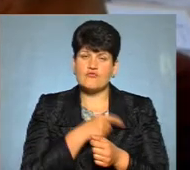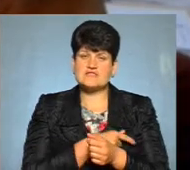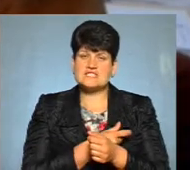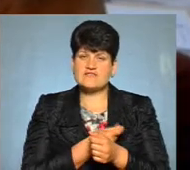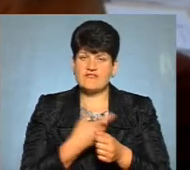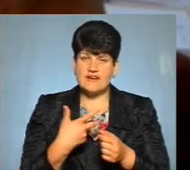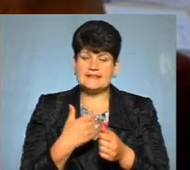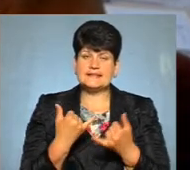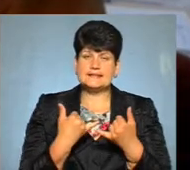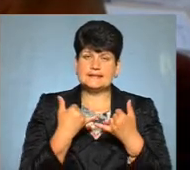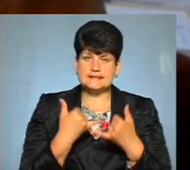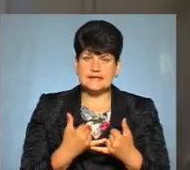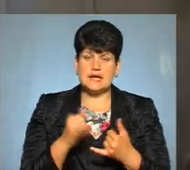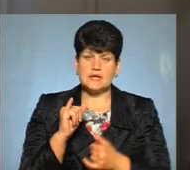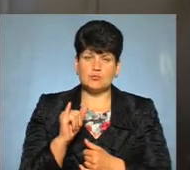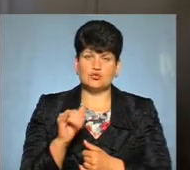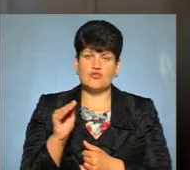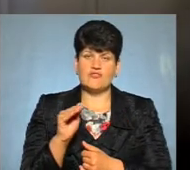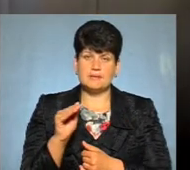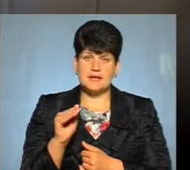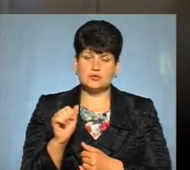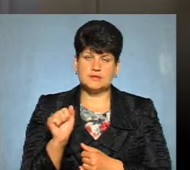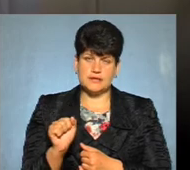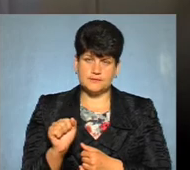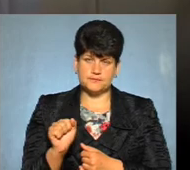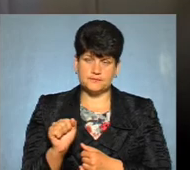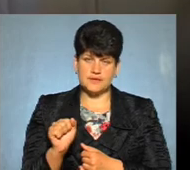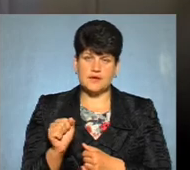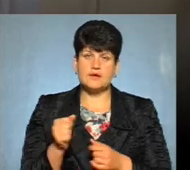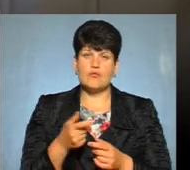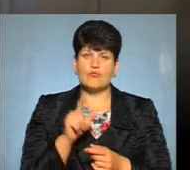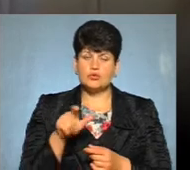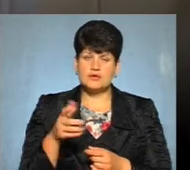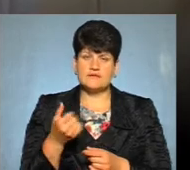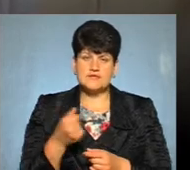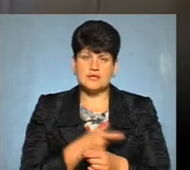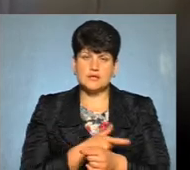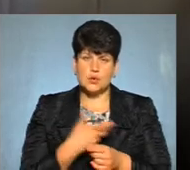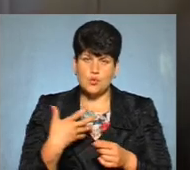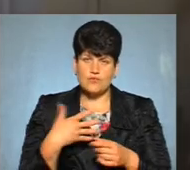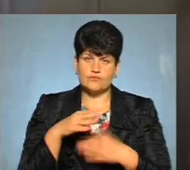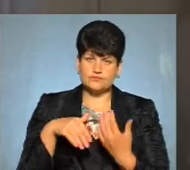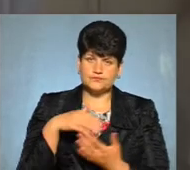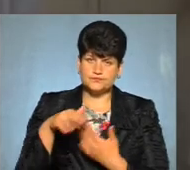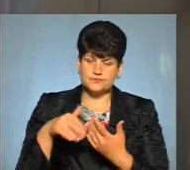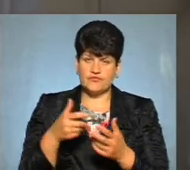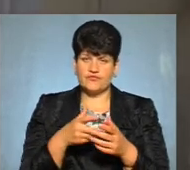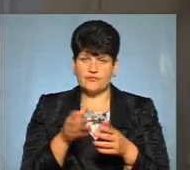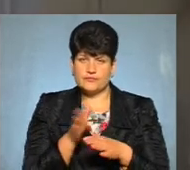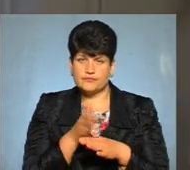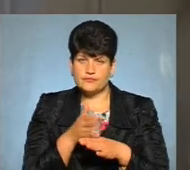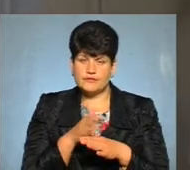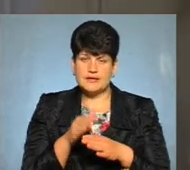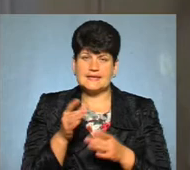для імуноферментного аналізу. Після того, як ми від людини відібрали кров, кров центрифугуємо, відбираємо сиворотку випіндорфи